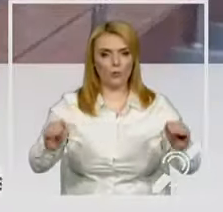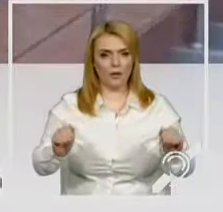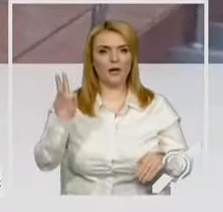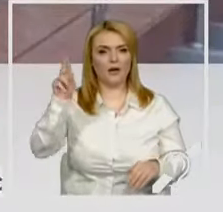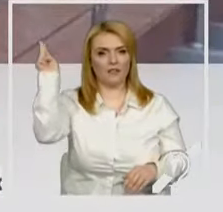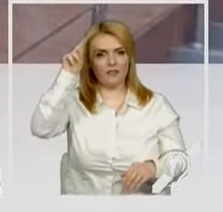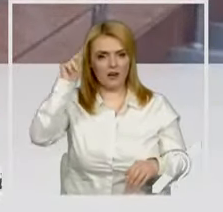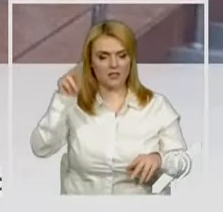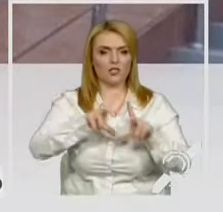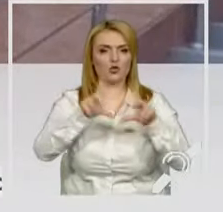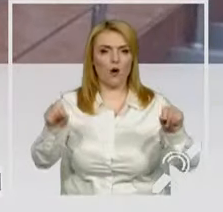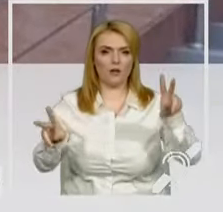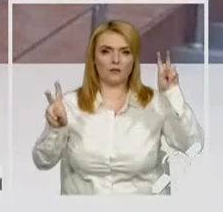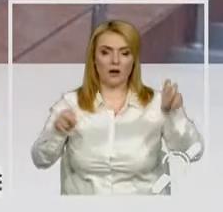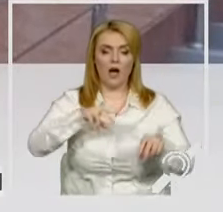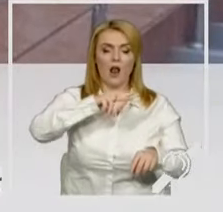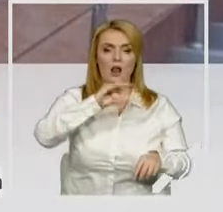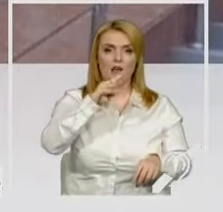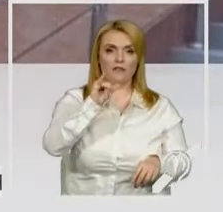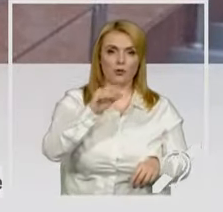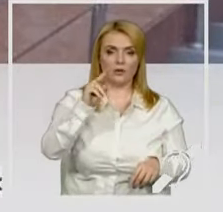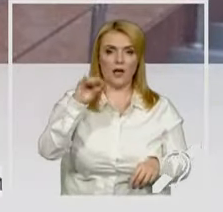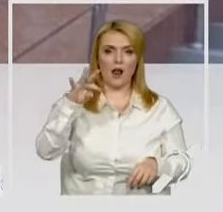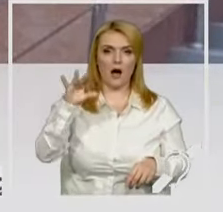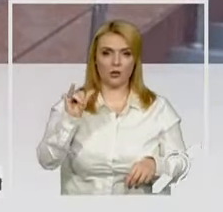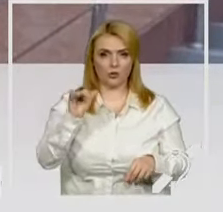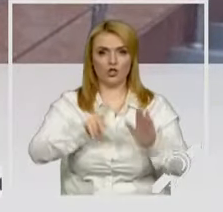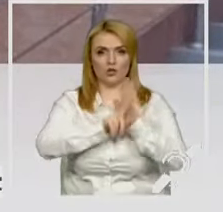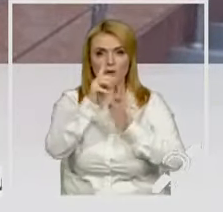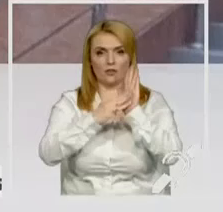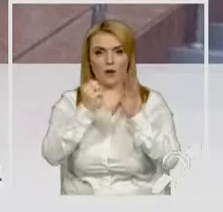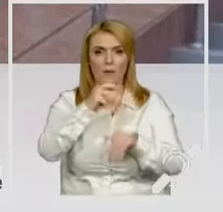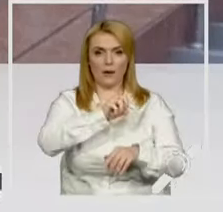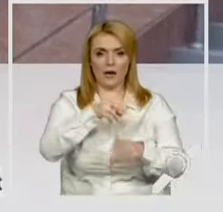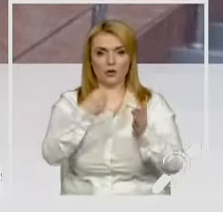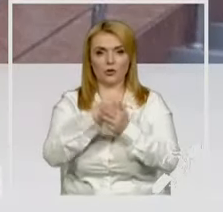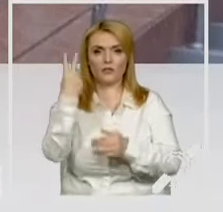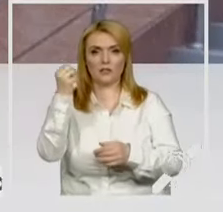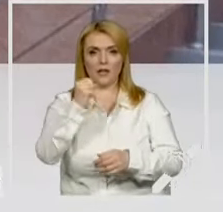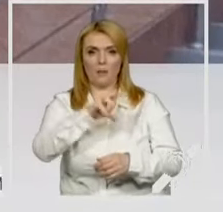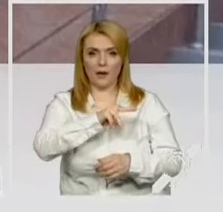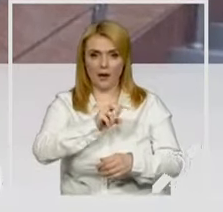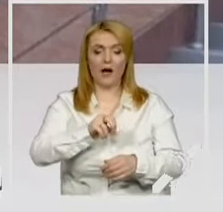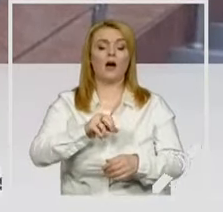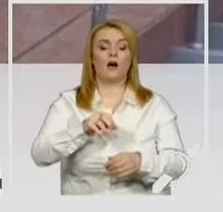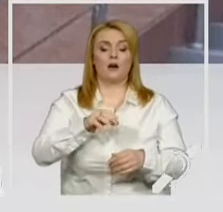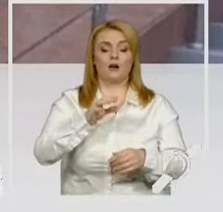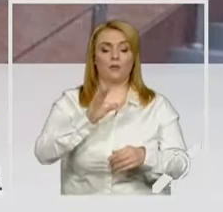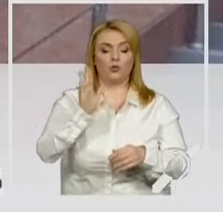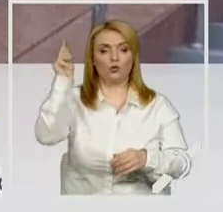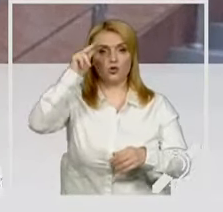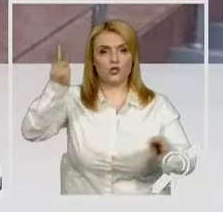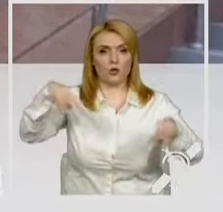elevii de la liceul Liviu Deleanu din Chișinău vor învăța online în perioada 8 12 aprilie decizia a fost luată la ședința